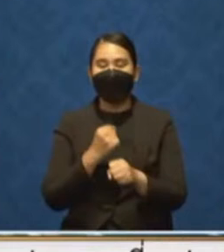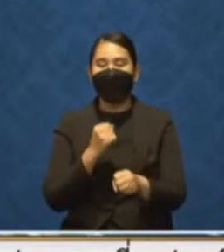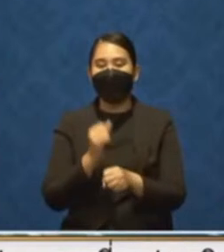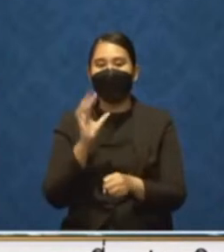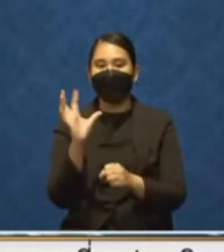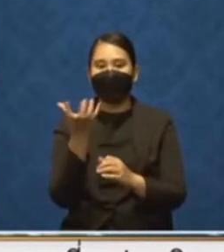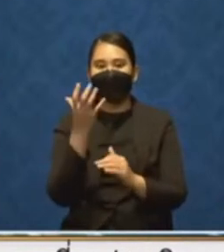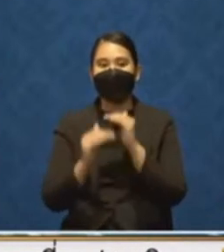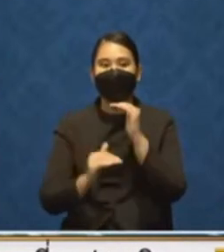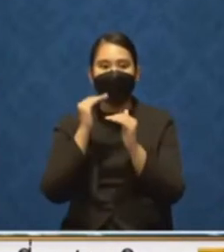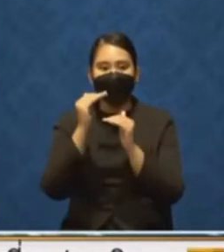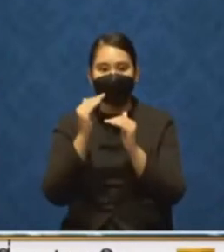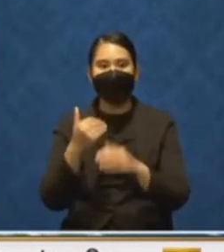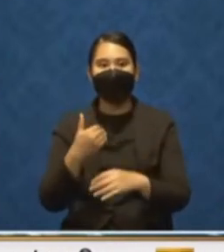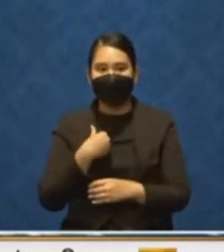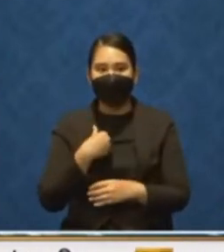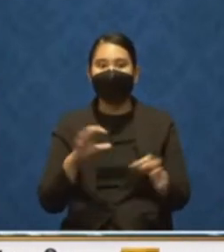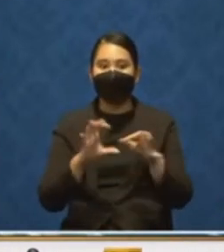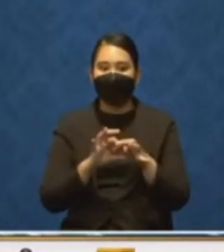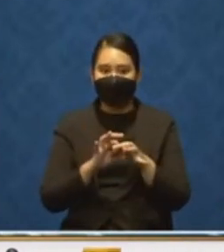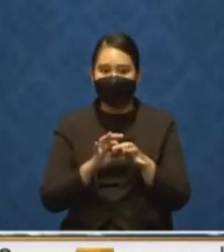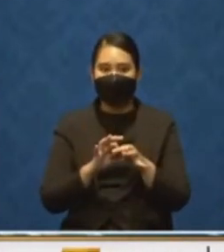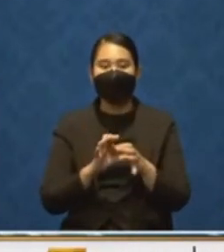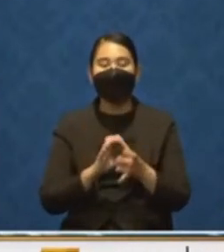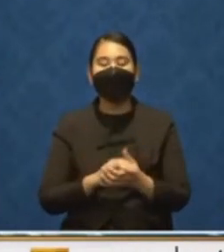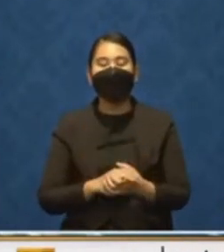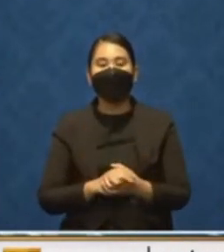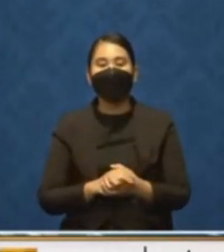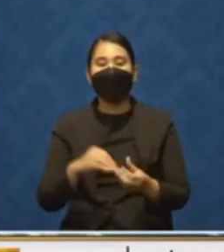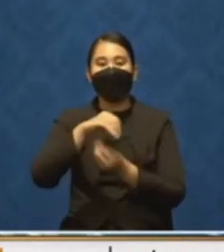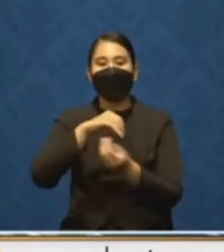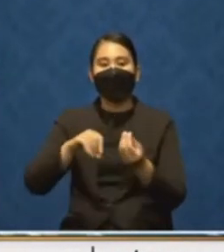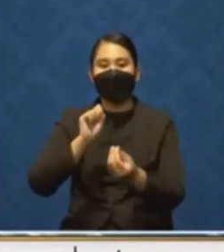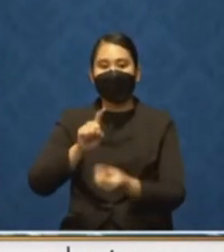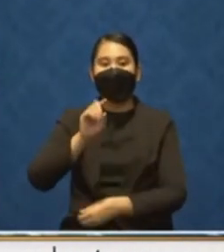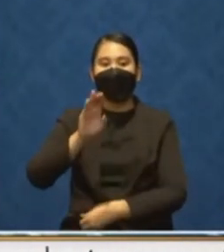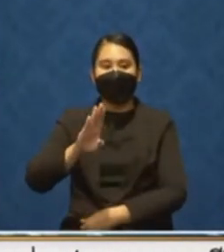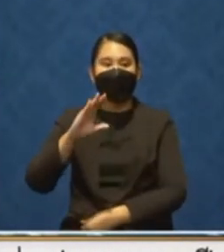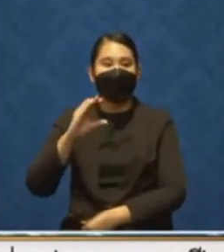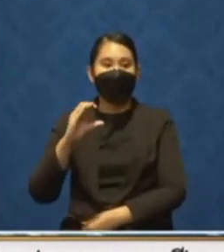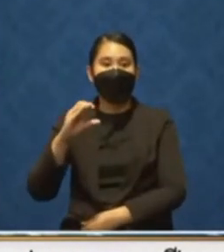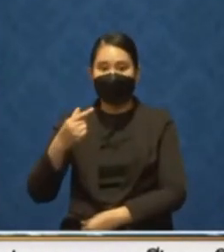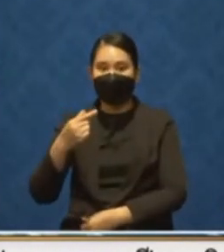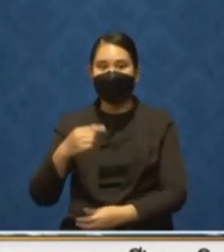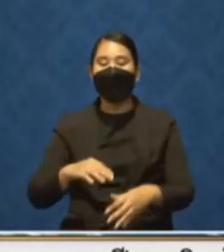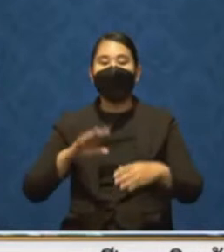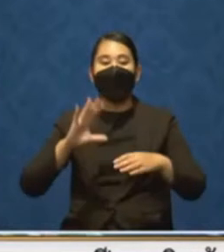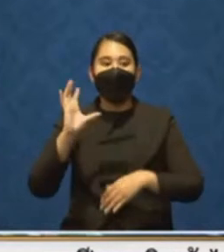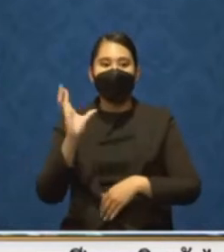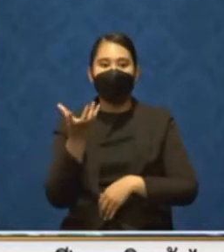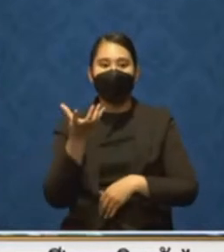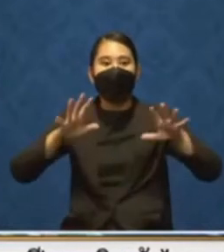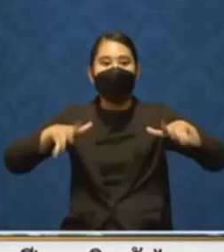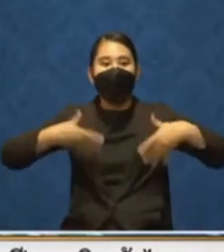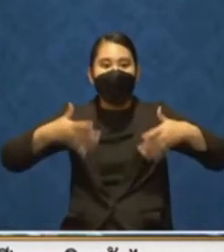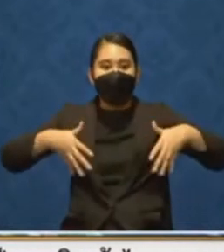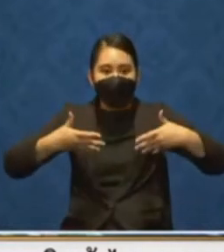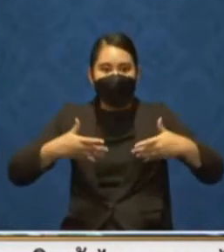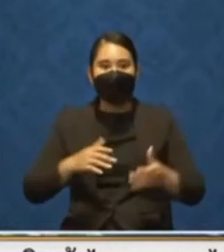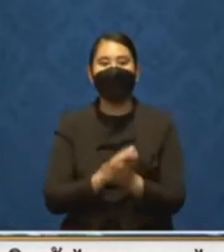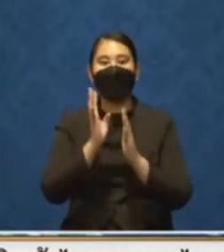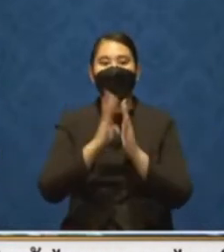ผมก็เป็นคนนำไปสู่เรื่อง scp for SC G C G D C Gการลดโลกร้อนแล้วการที่เราจะพร้อมเป็นหุ้นส่วนทางยุทธศาสตร์